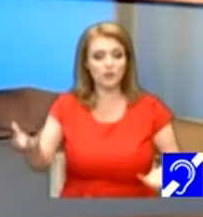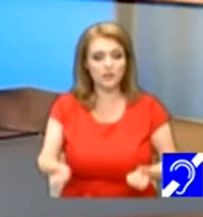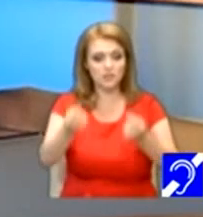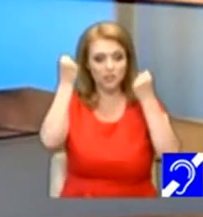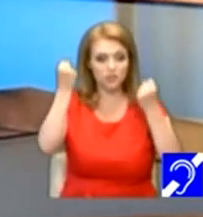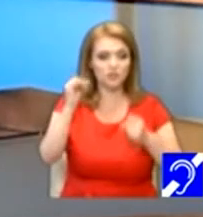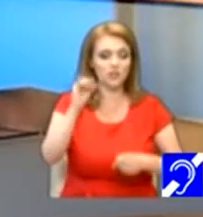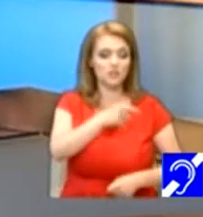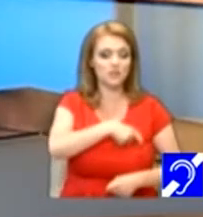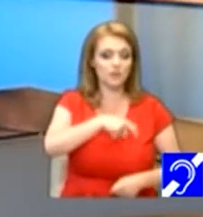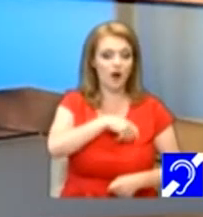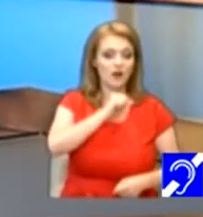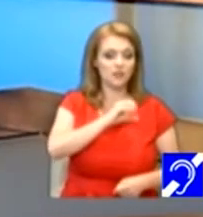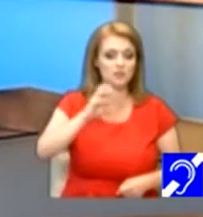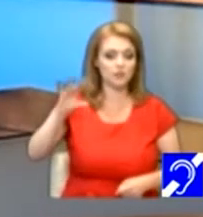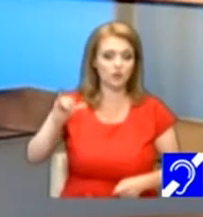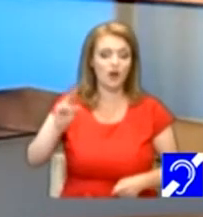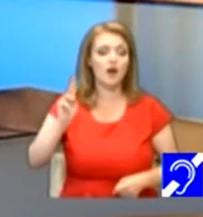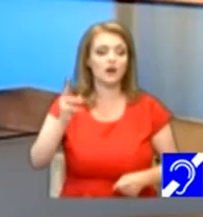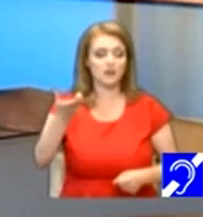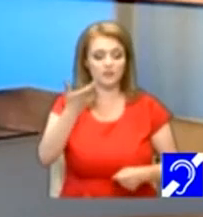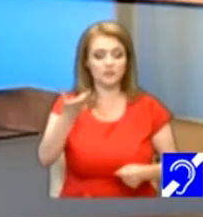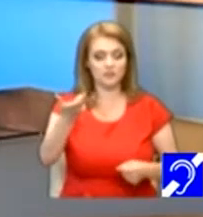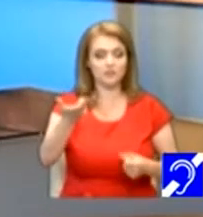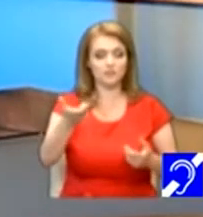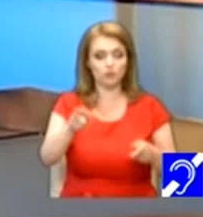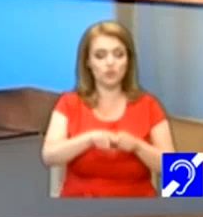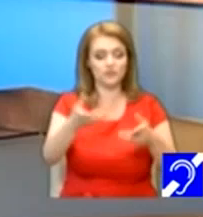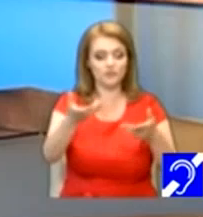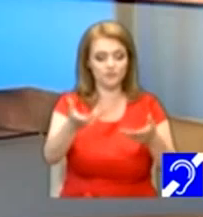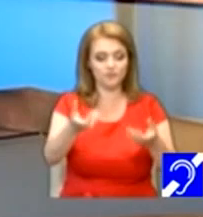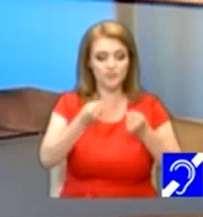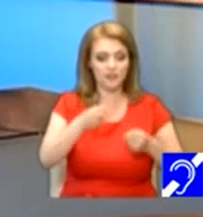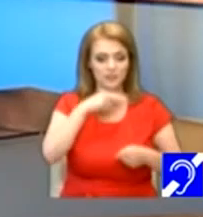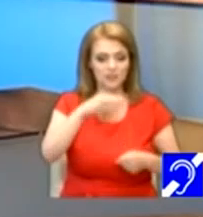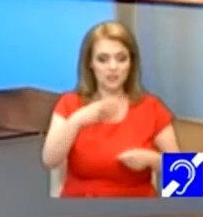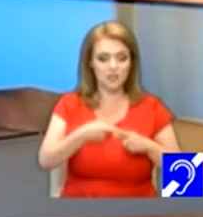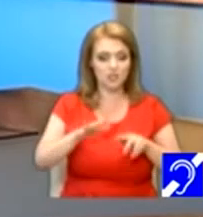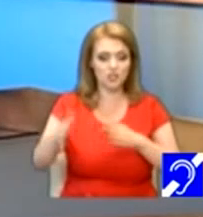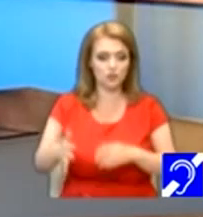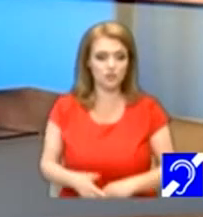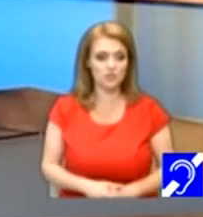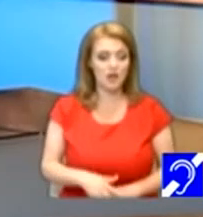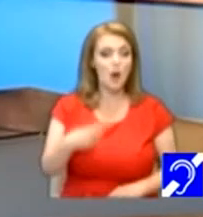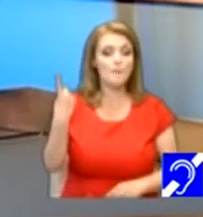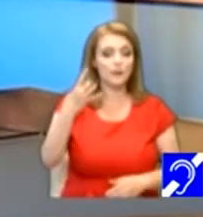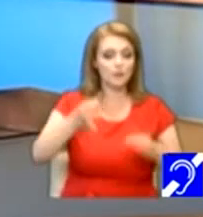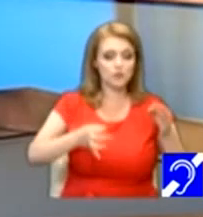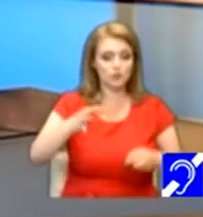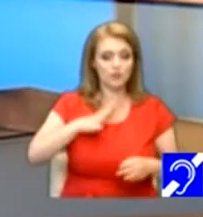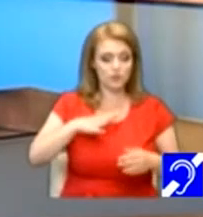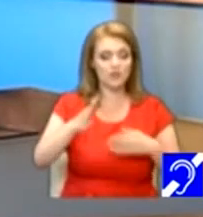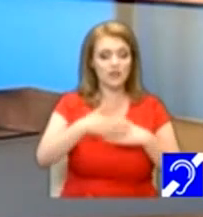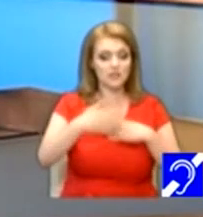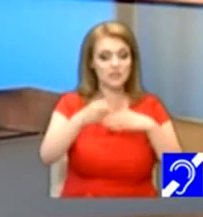Arina Spătaru, care a luat atitudine în acest caz. Carabinierul a fost condamnat în prima instanță la 17 ani de închisoare,